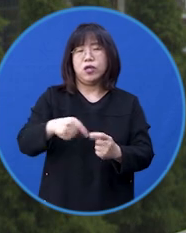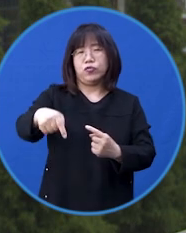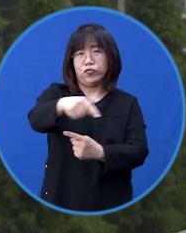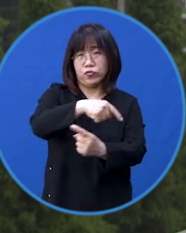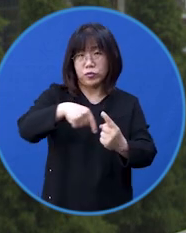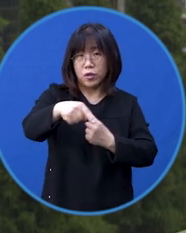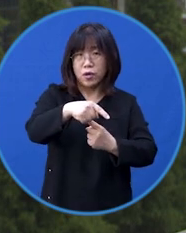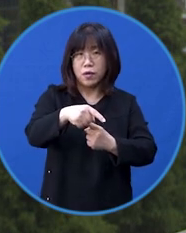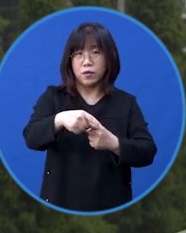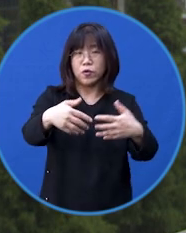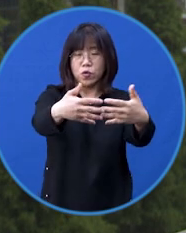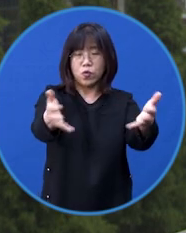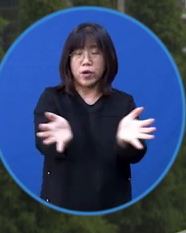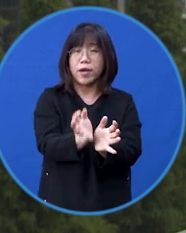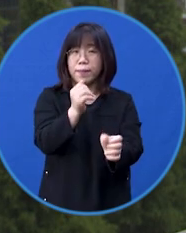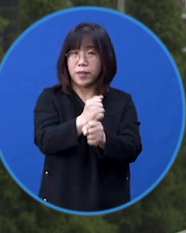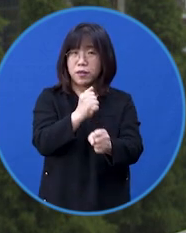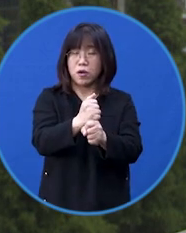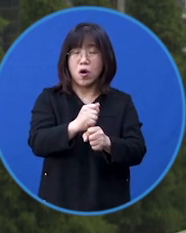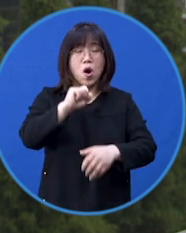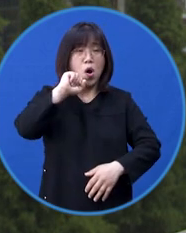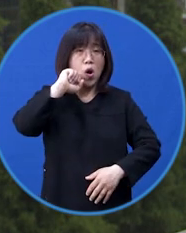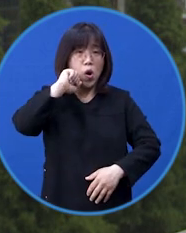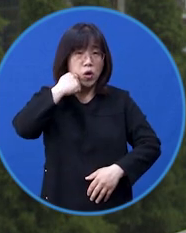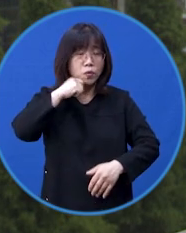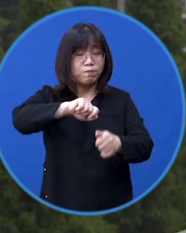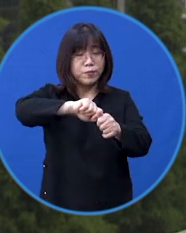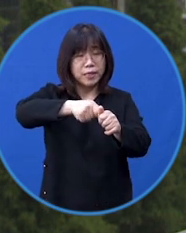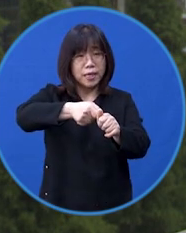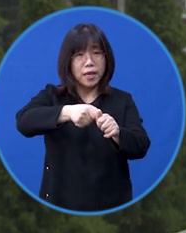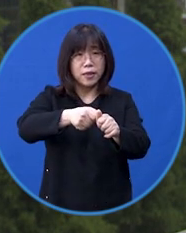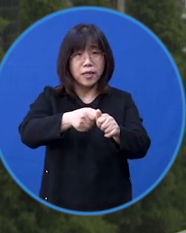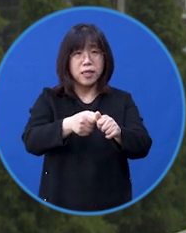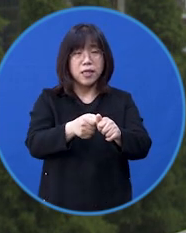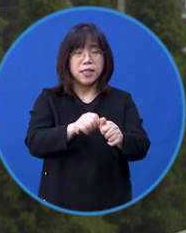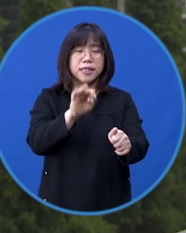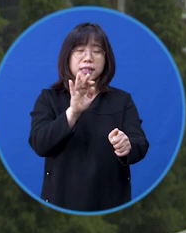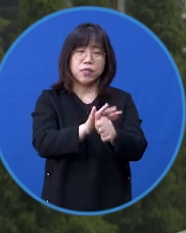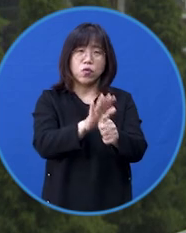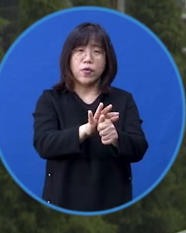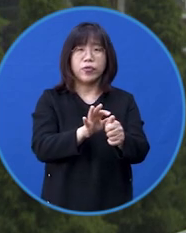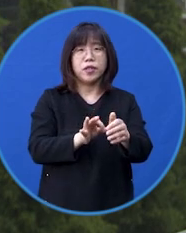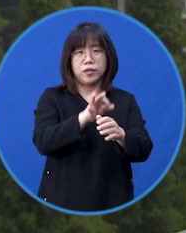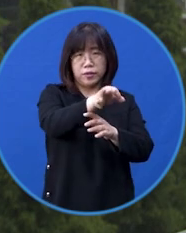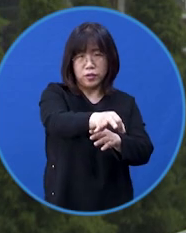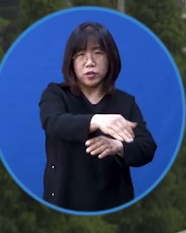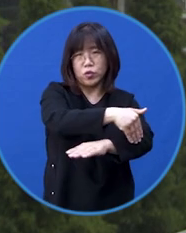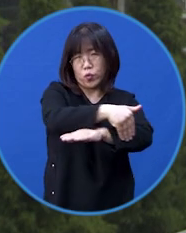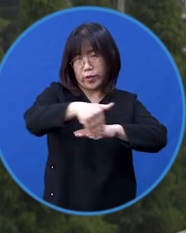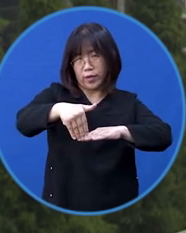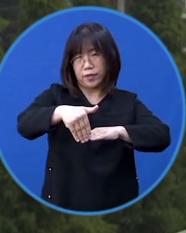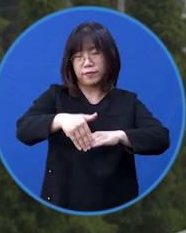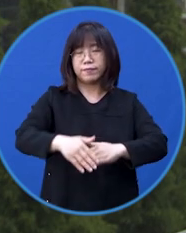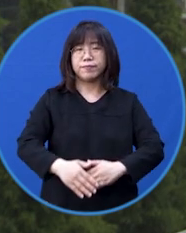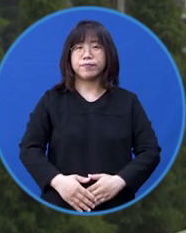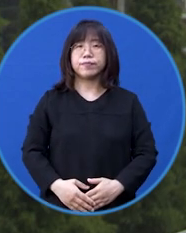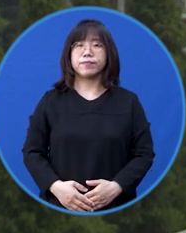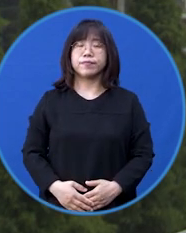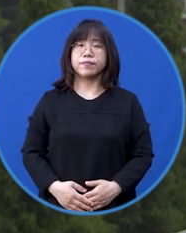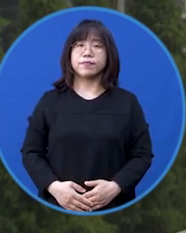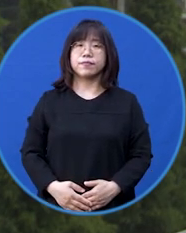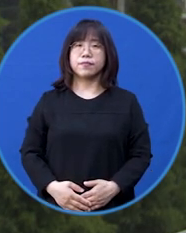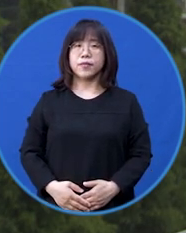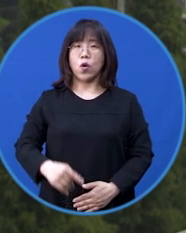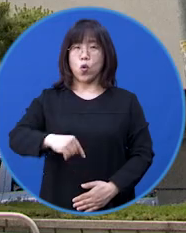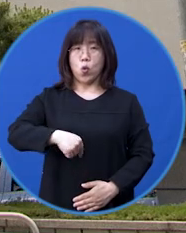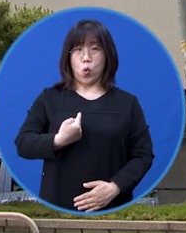폭염인명피해심의위원회를 운영, 피해 여부를 분석하여 재난지원금을 우선 지급할 예정입니다. 국민들의 안전한 여름나기를 위해 최선을